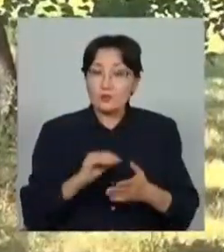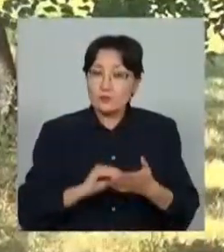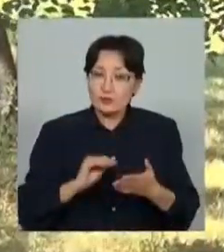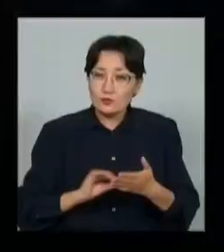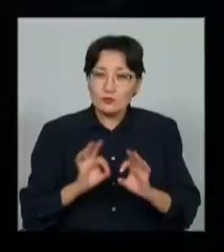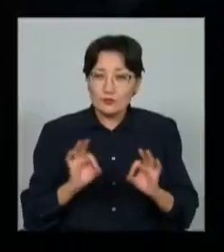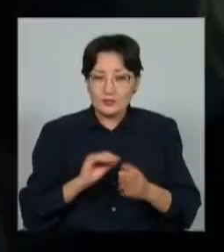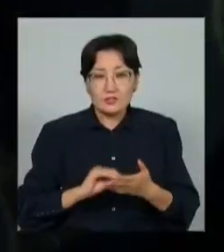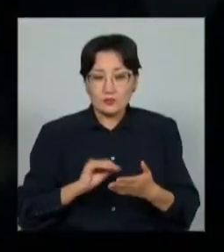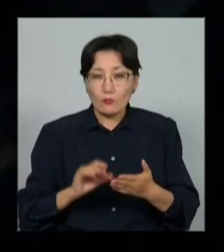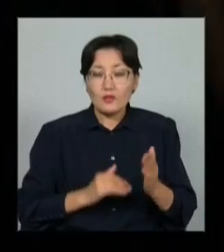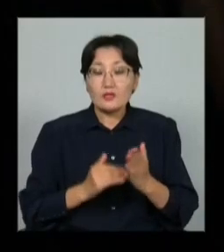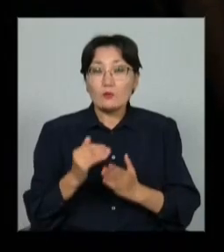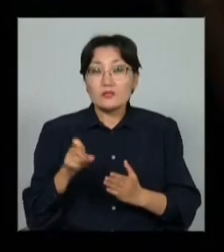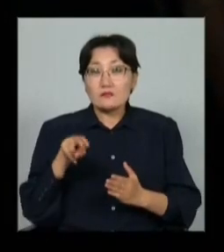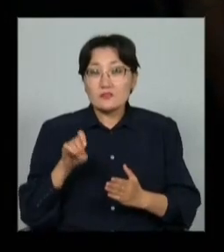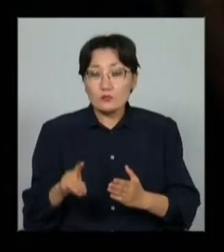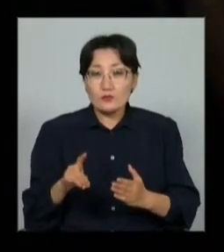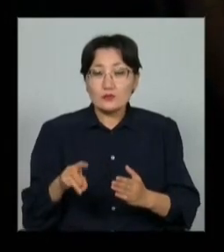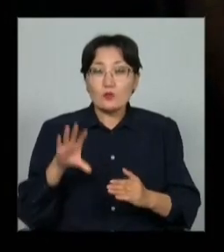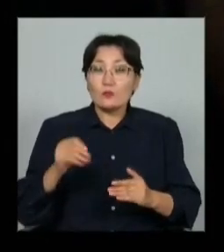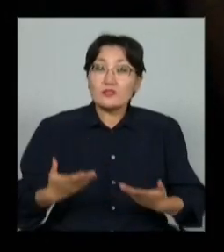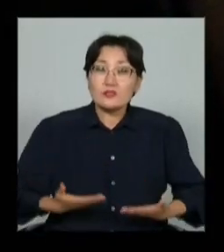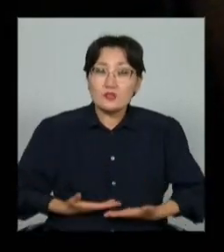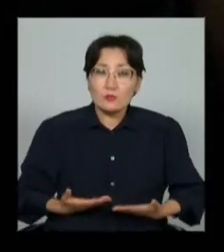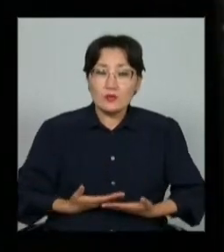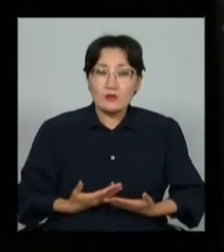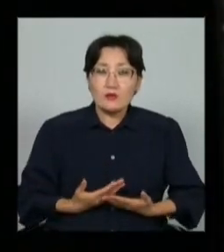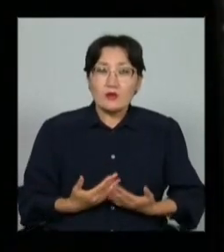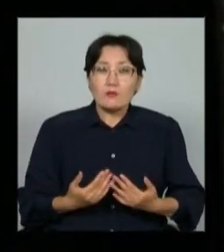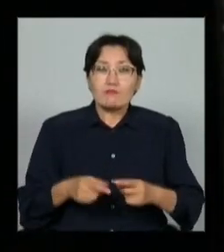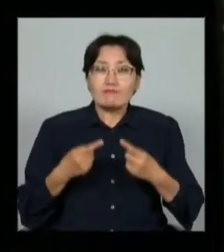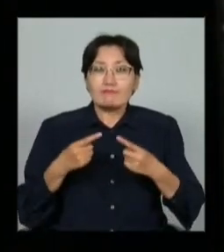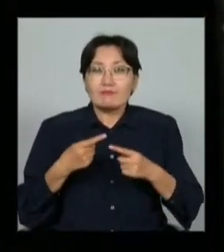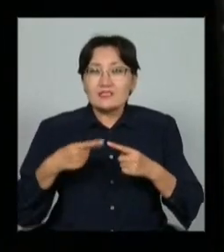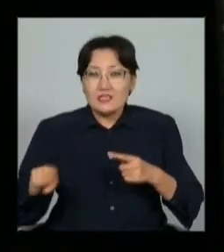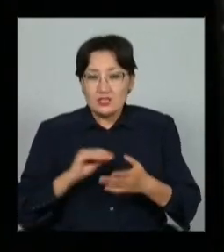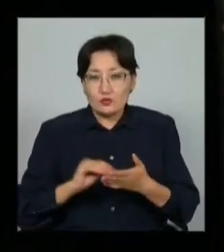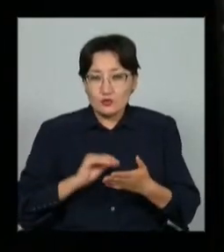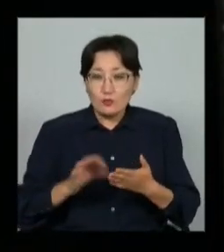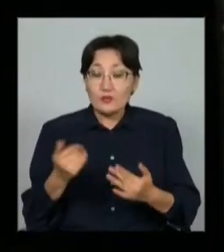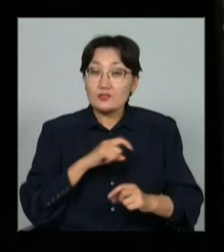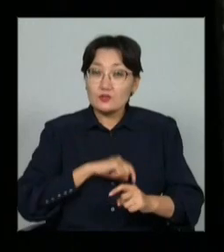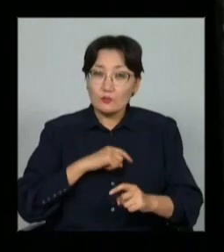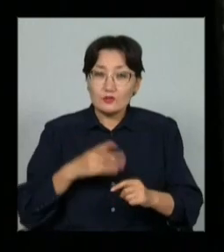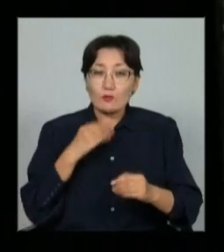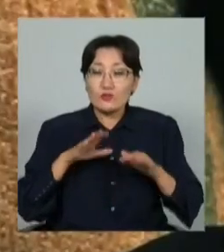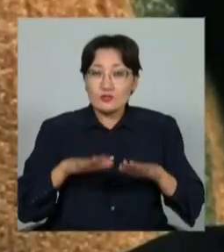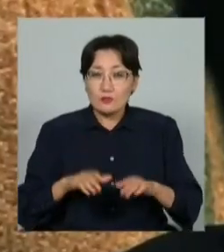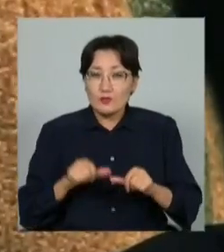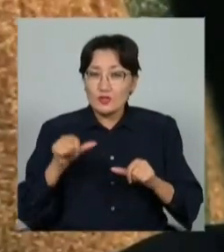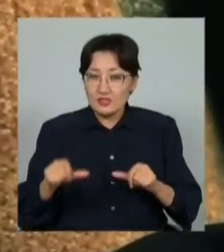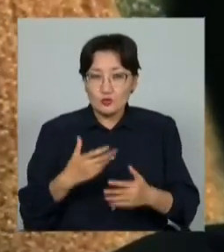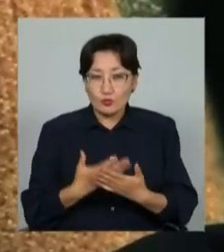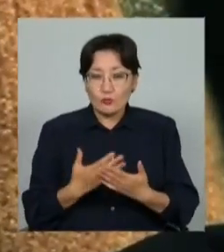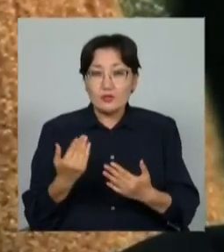жақсы болатын. Жоғарыда Сатыбалды Нарымбетовті өмір бойы таптаурынан қашқан жазушы дегенек. Иә, сол мінезі оны өз ортасында ерекше